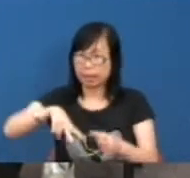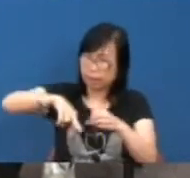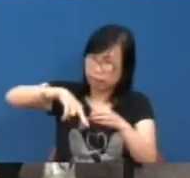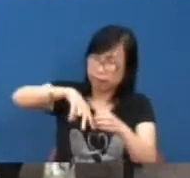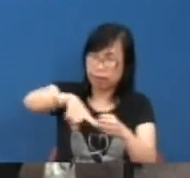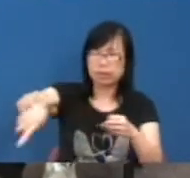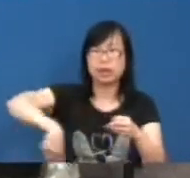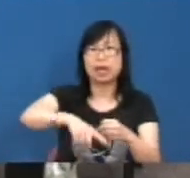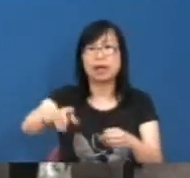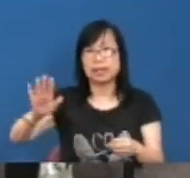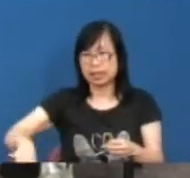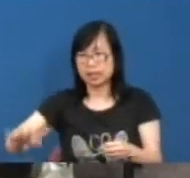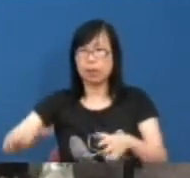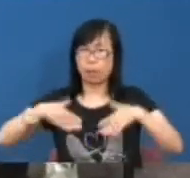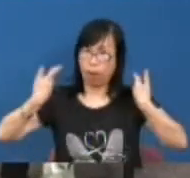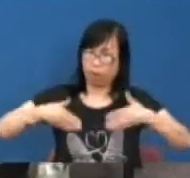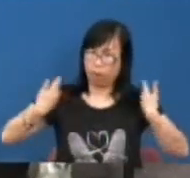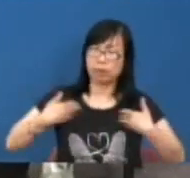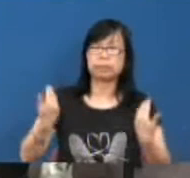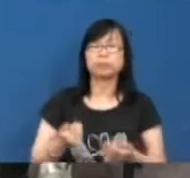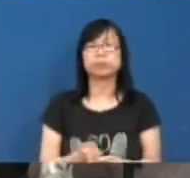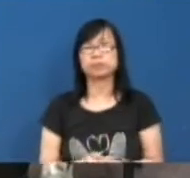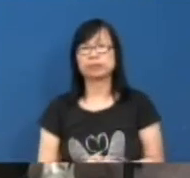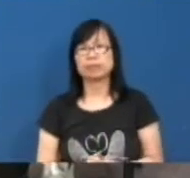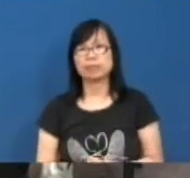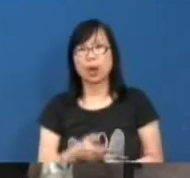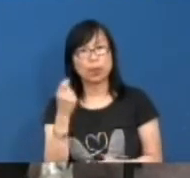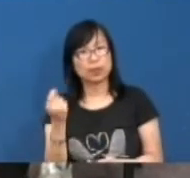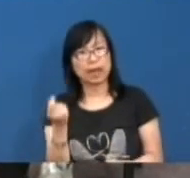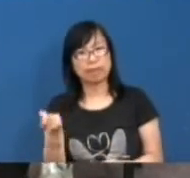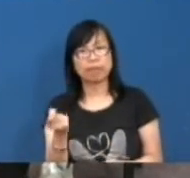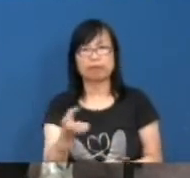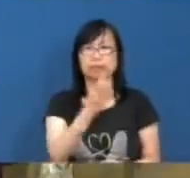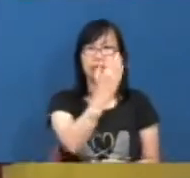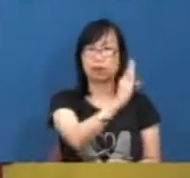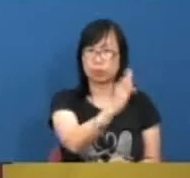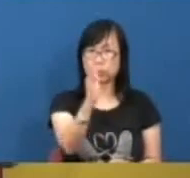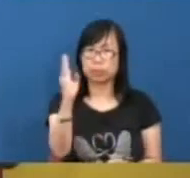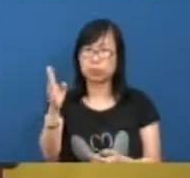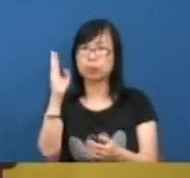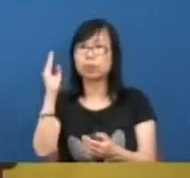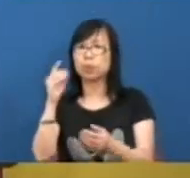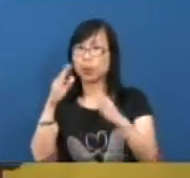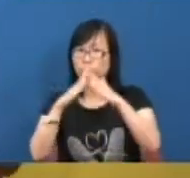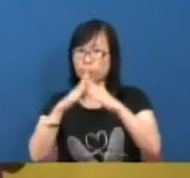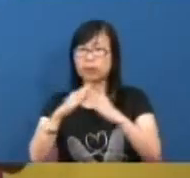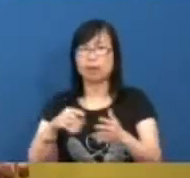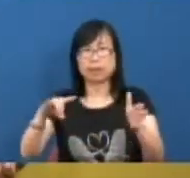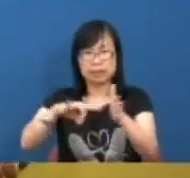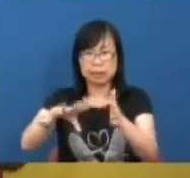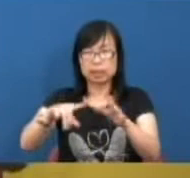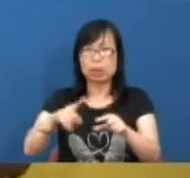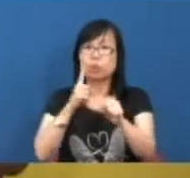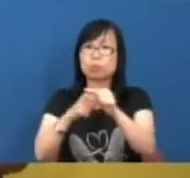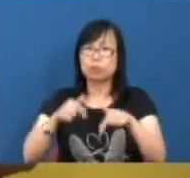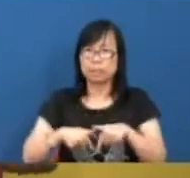童遊樂嘅地方啊，佢哋會或者有啲簡單嘅圖書館或者一啲電腦嘅電腦中心，咁你變咗咧，俾